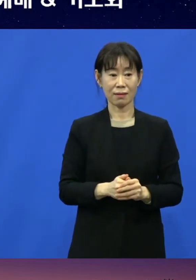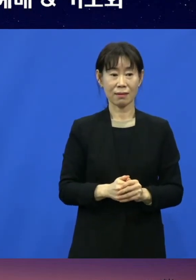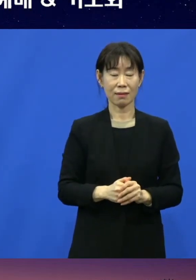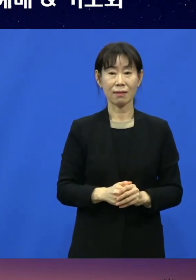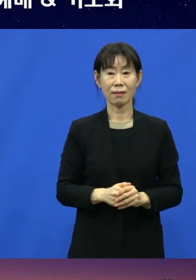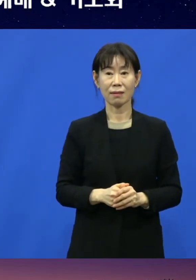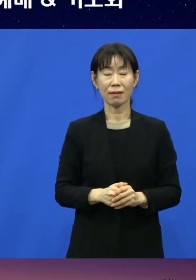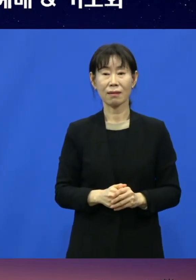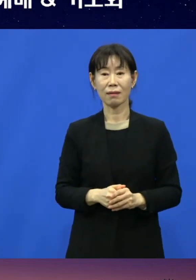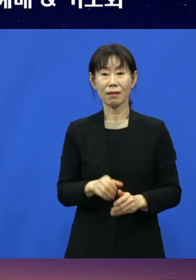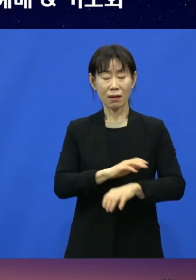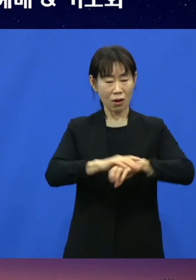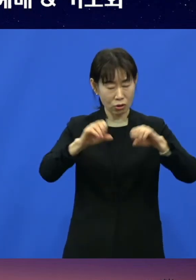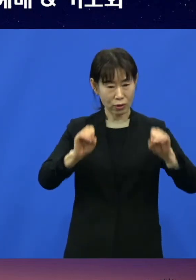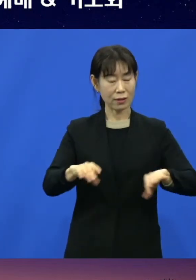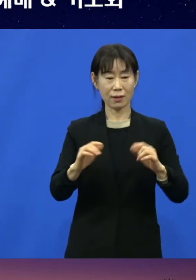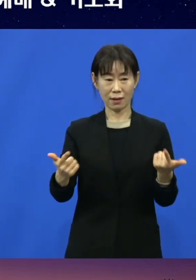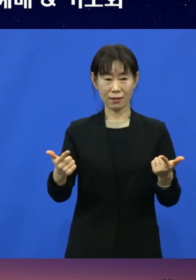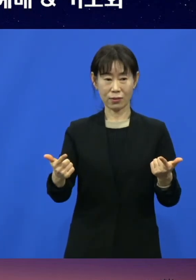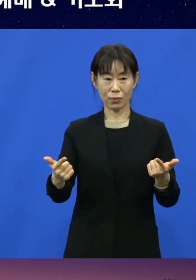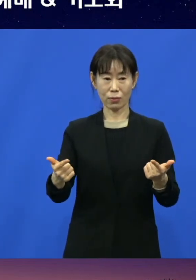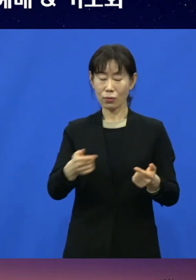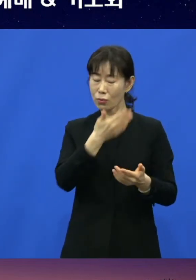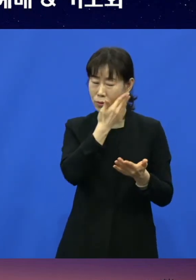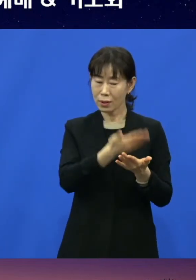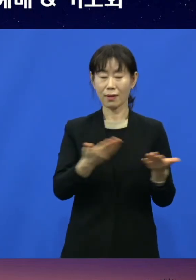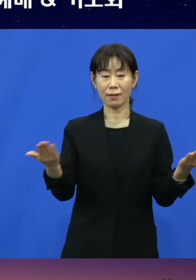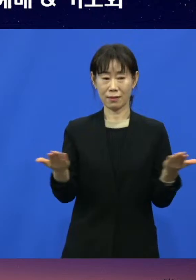말에 당당하게 짐 엘리엇이 하는 얘기예요.